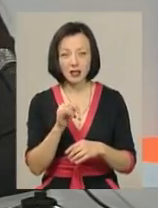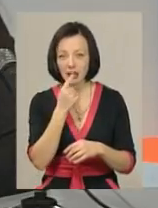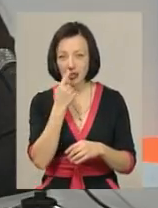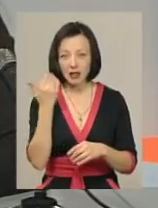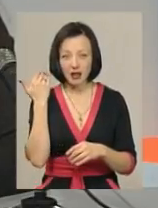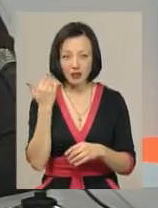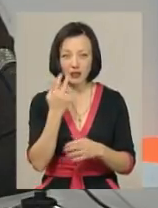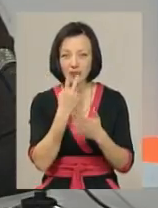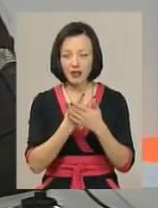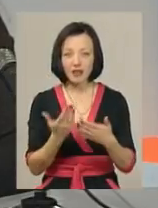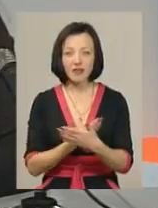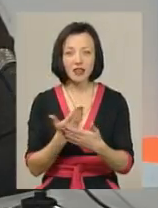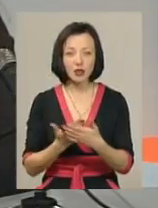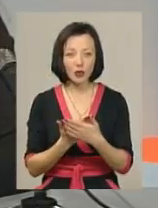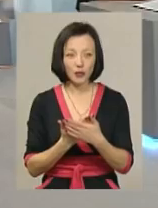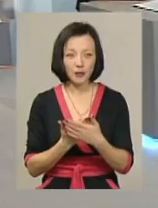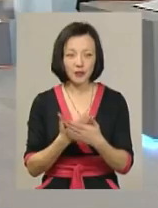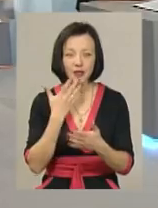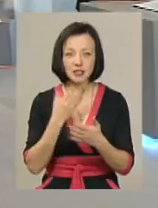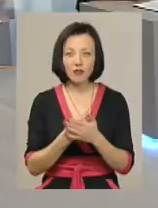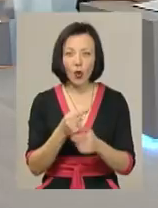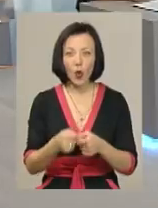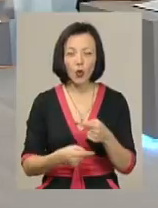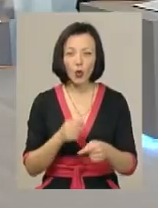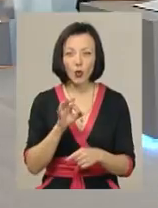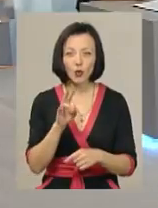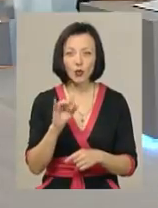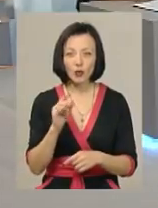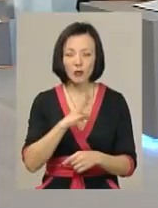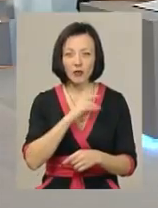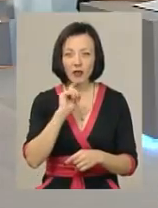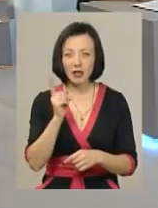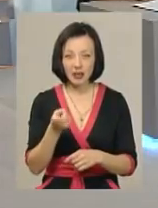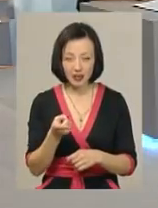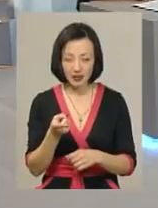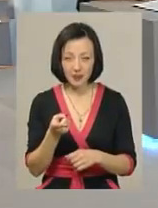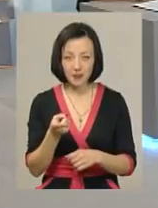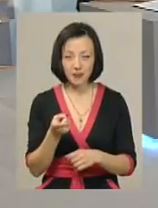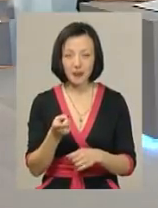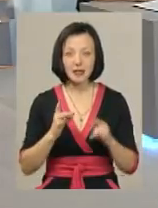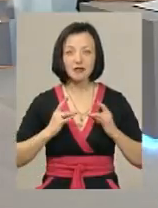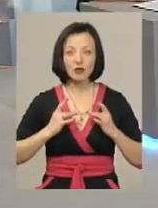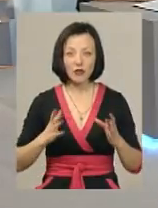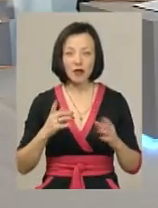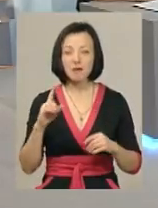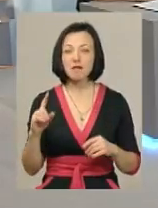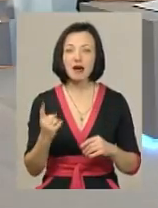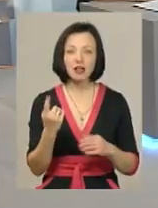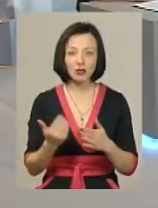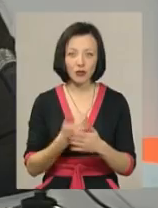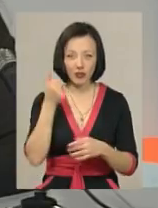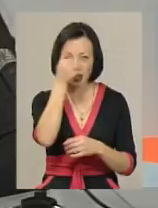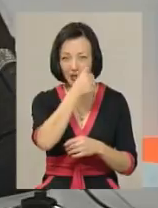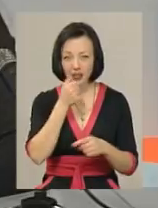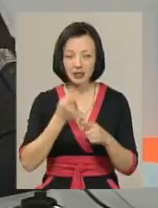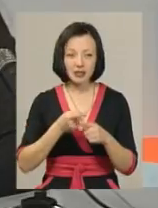недавно теж переглядала відео свого Онука якому був рік якраз і вони святкували Його перший Новий рік